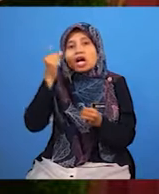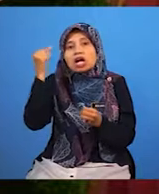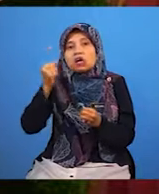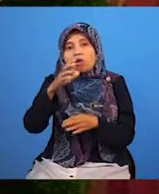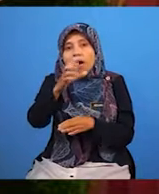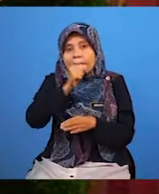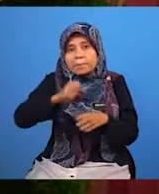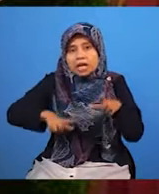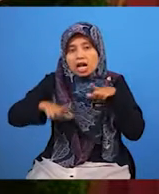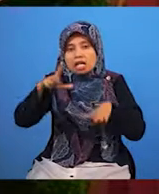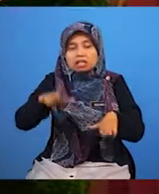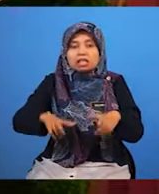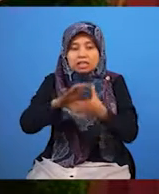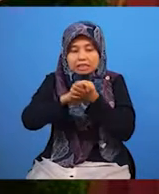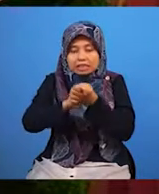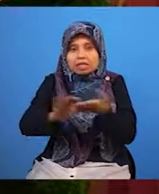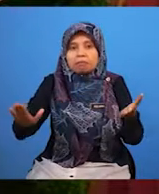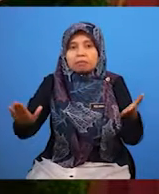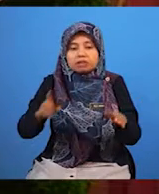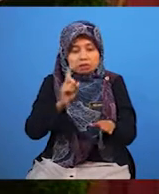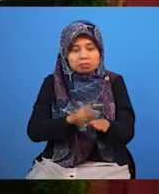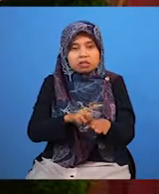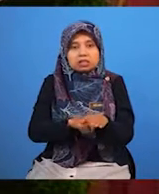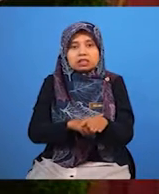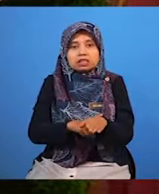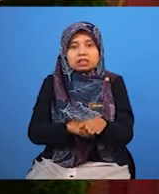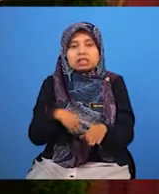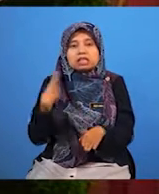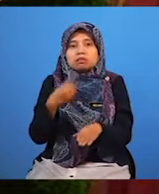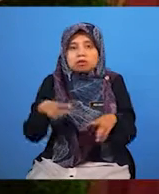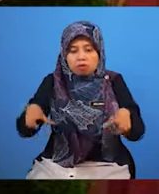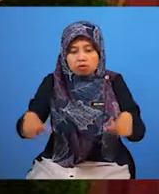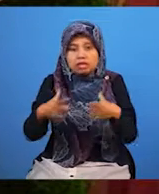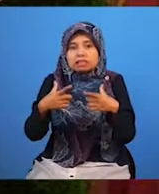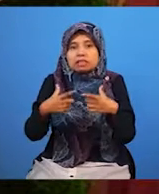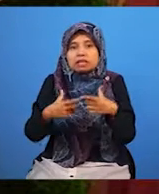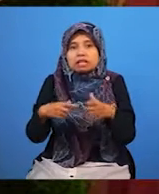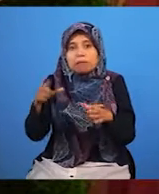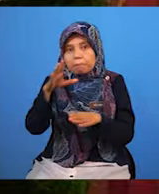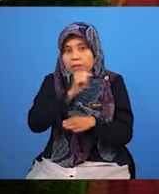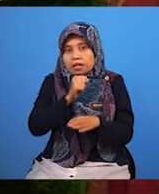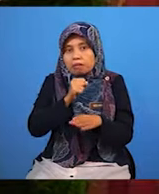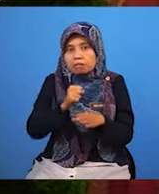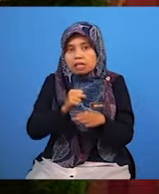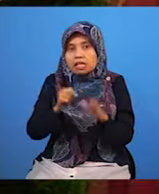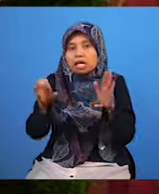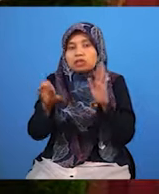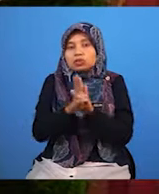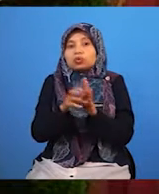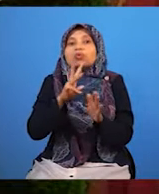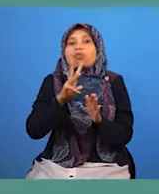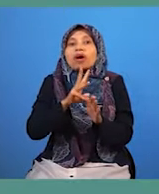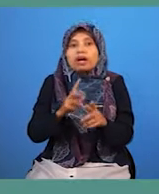senantiasa mengambil langkah-langkah keselamatan semasa ingin melaksanakan aktiviti pengambilan sampel